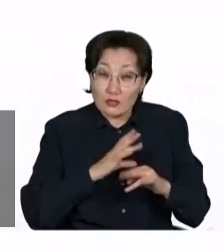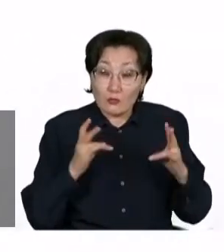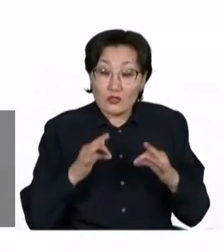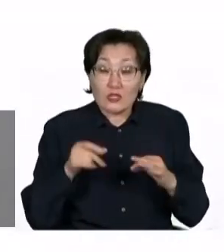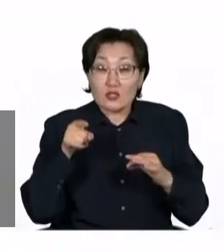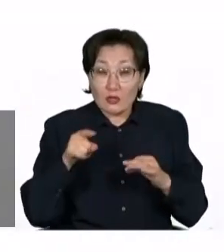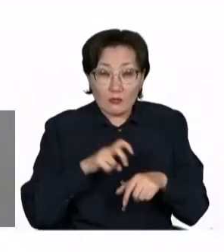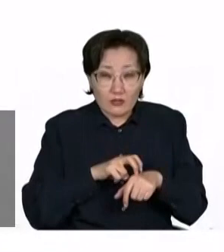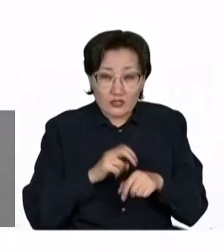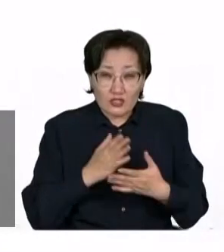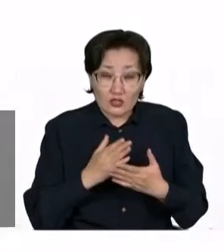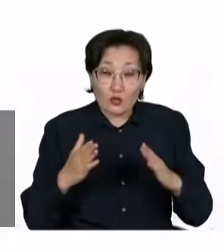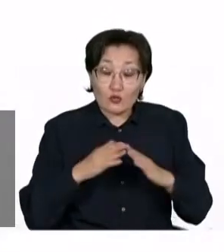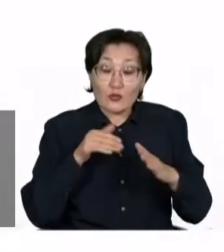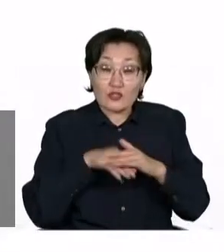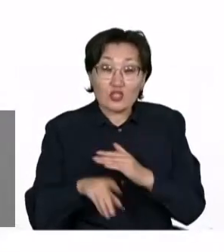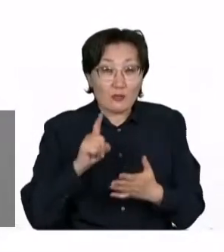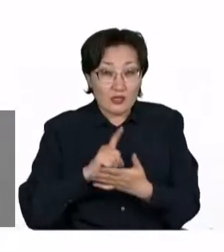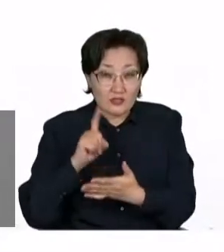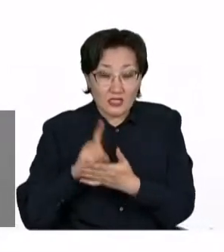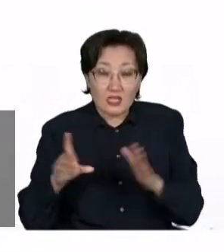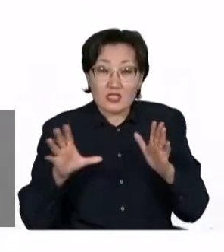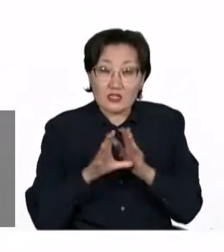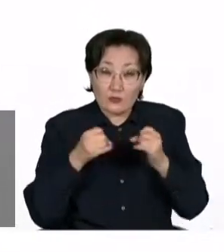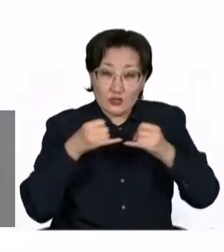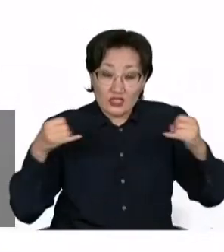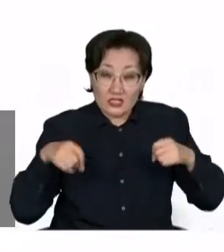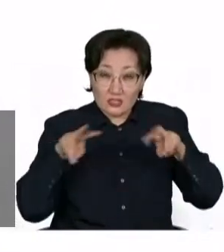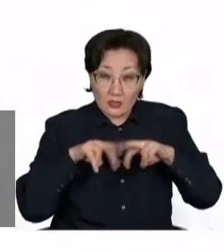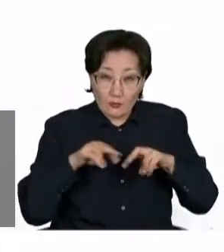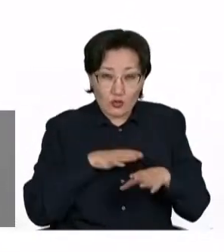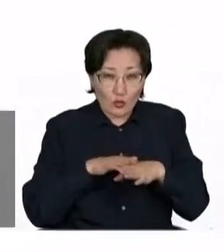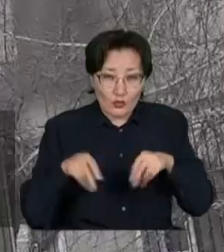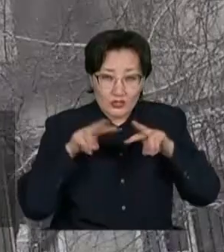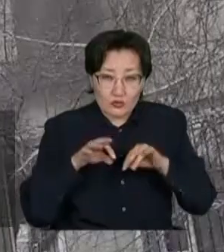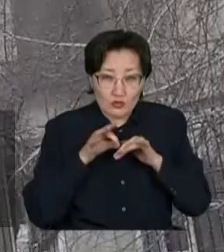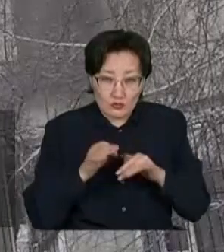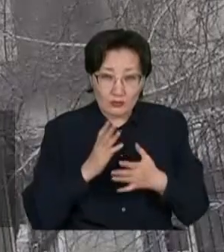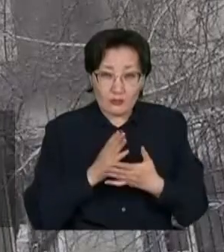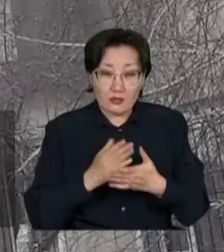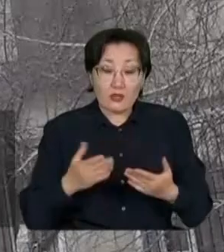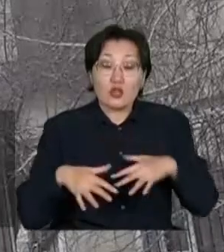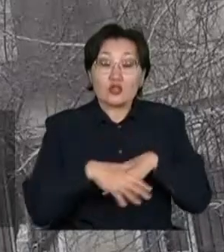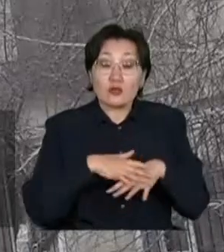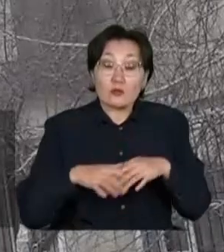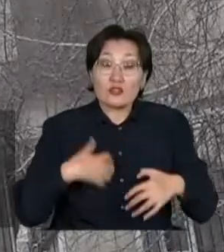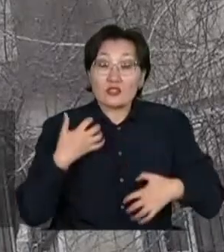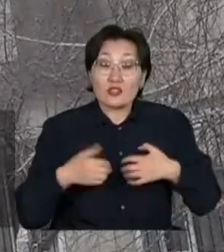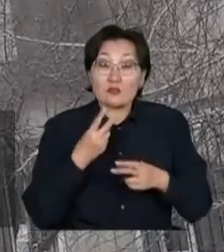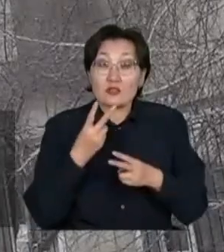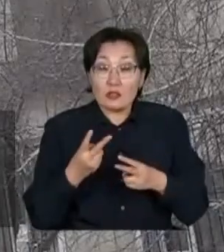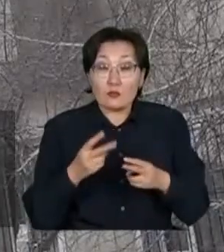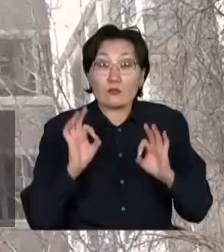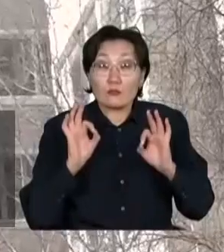біз сонда да қорқамыз. Үйден шығарда міндетті түрде электр желісін тексеріп, түгел қарап шығамыз. Тұрғындардың үрейімен қарайтындай жөні